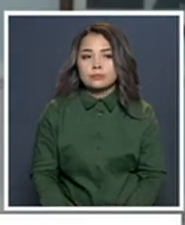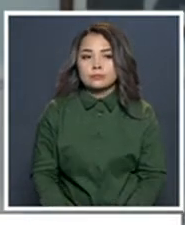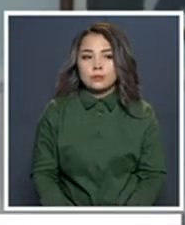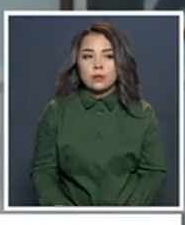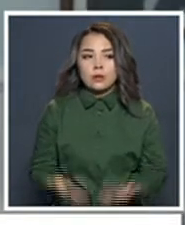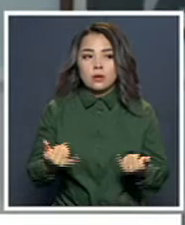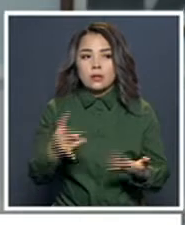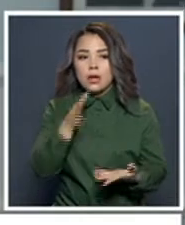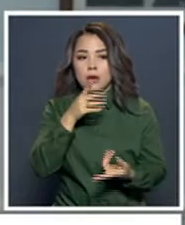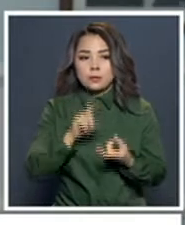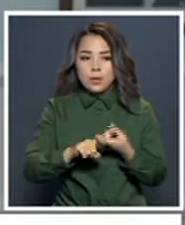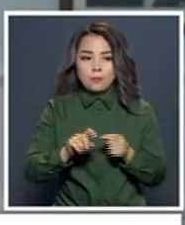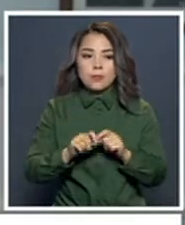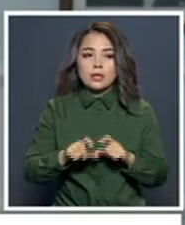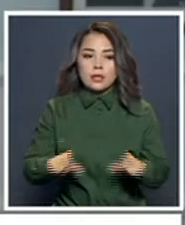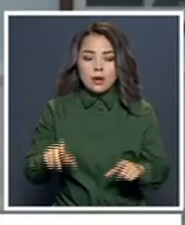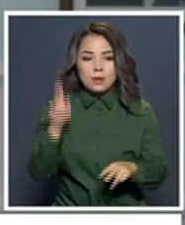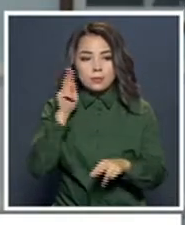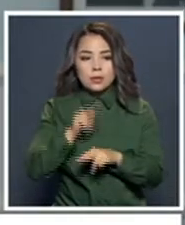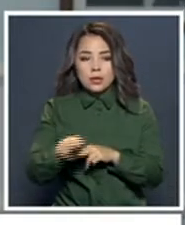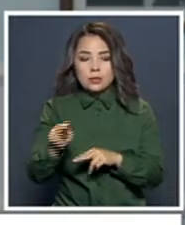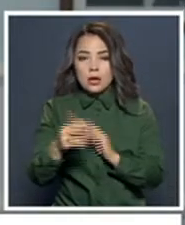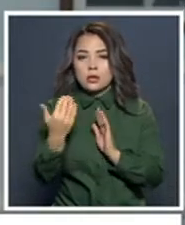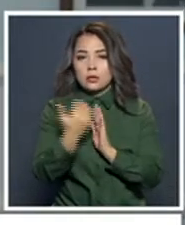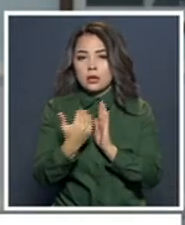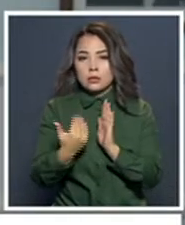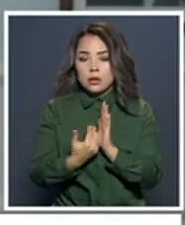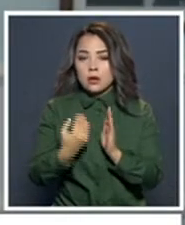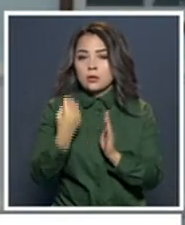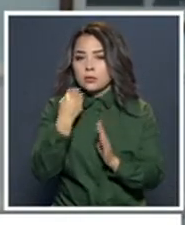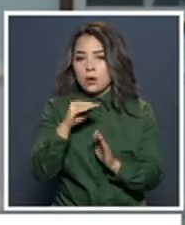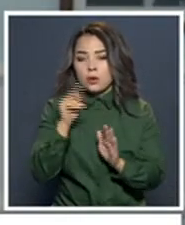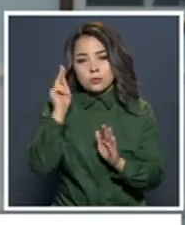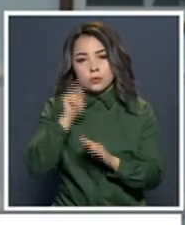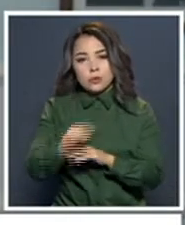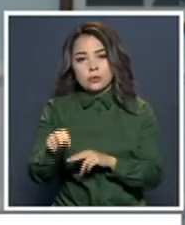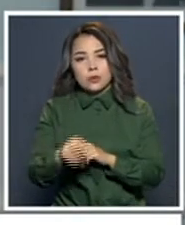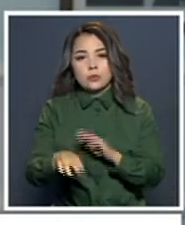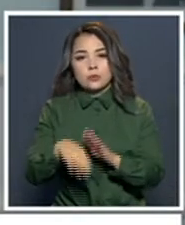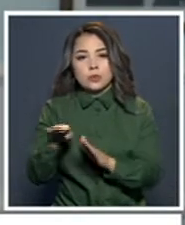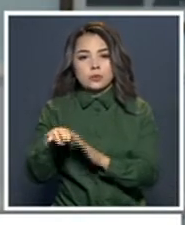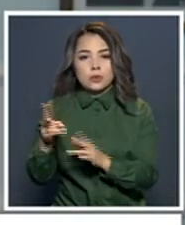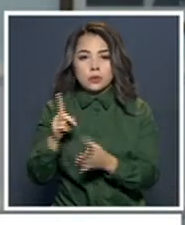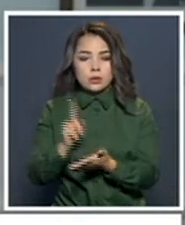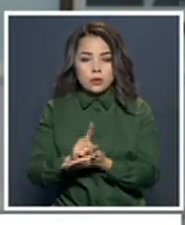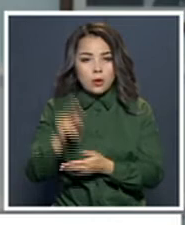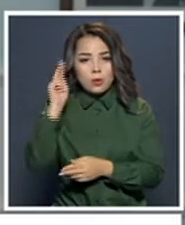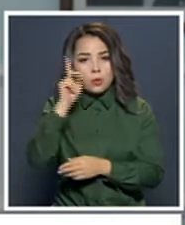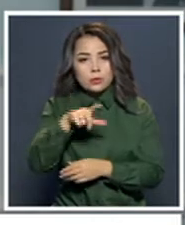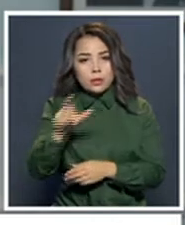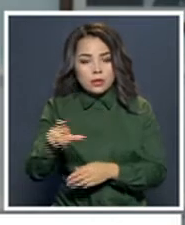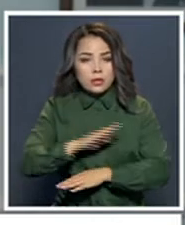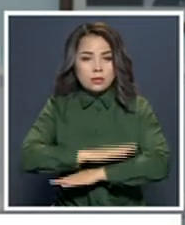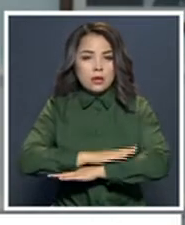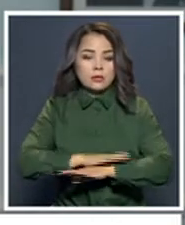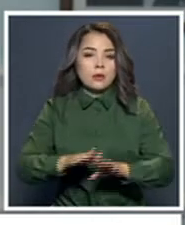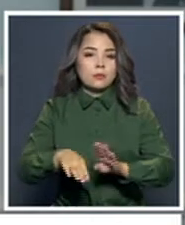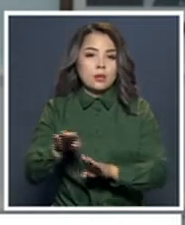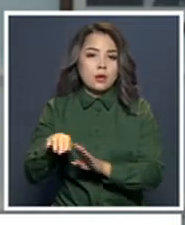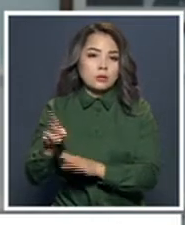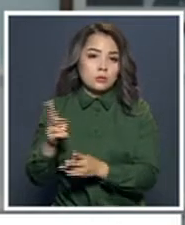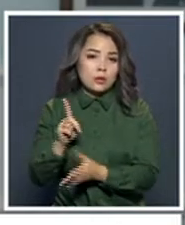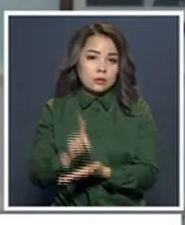Қазіргі мектептегі білім беру жүйесін жақсарту керек, оқушылардың тәртіпін жақсарту керек деп жатырмыз. Ал